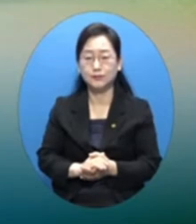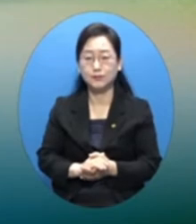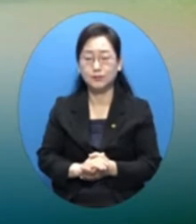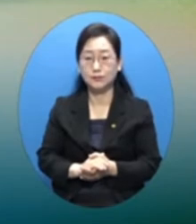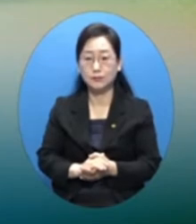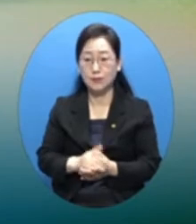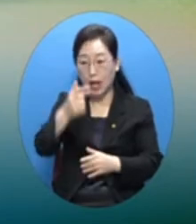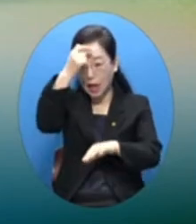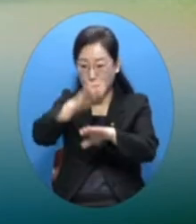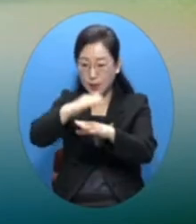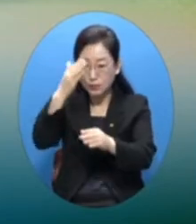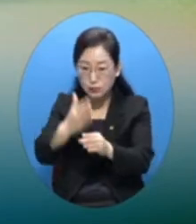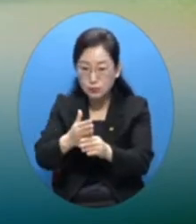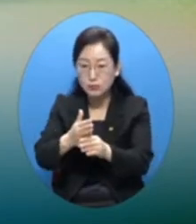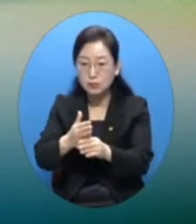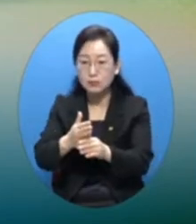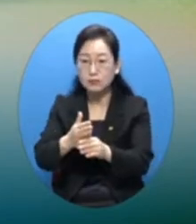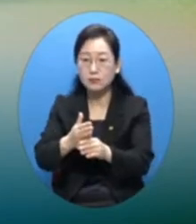예배 중에